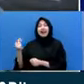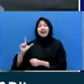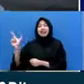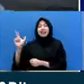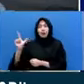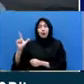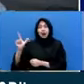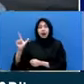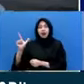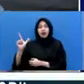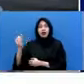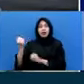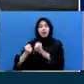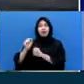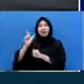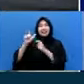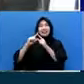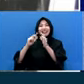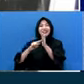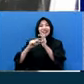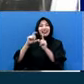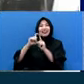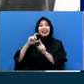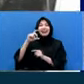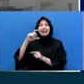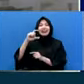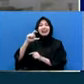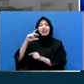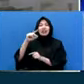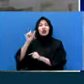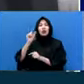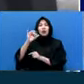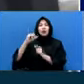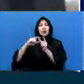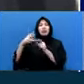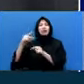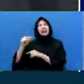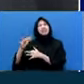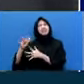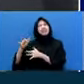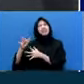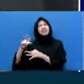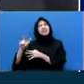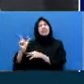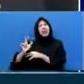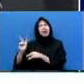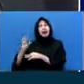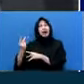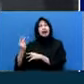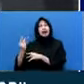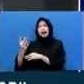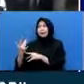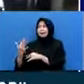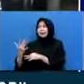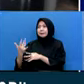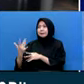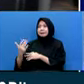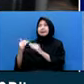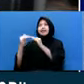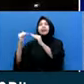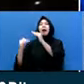e Land Cruiser ya Heeh l yang tertinggi itu ya mungkin kisarannya itu dianttas ee di bawah